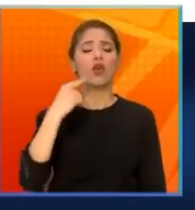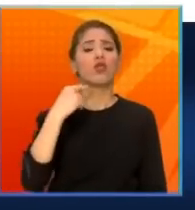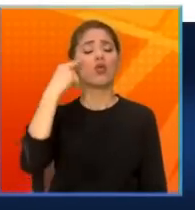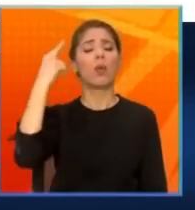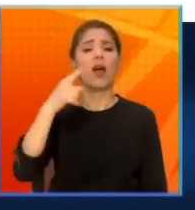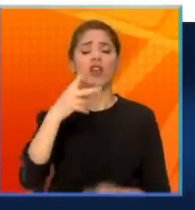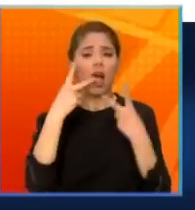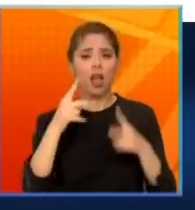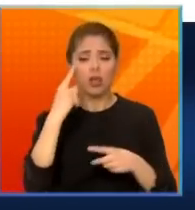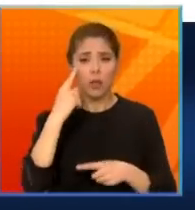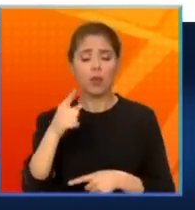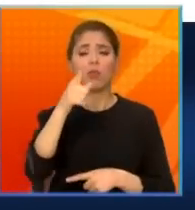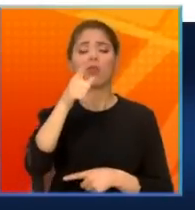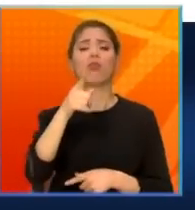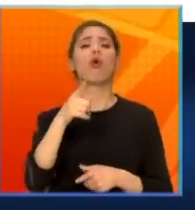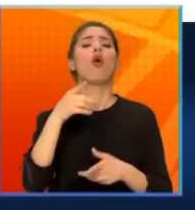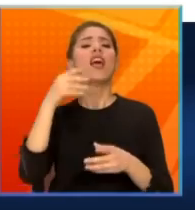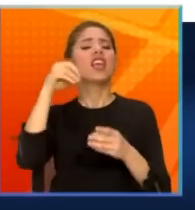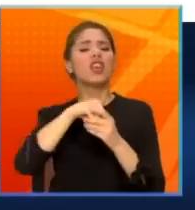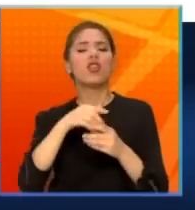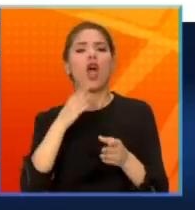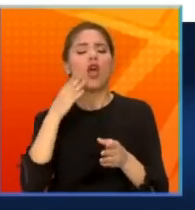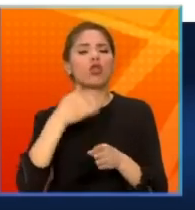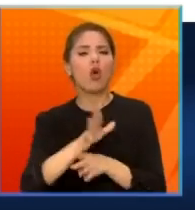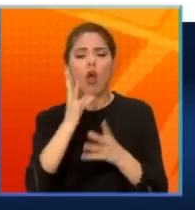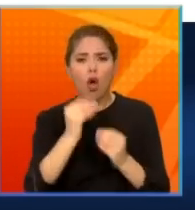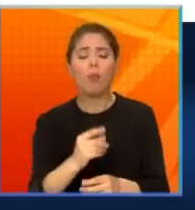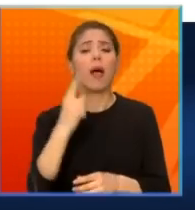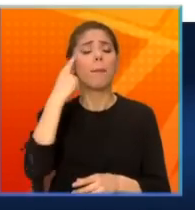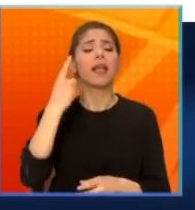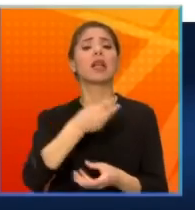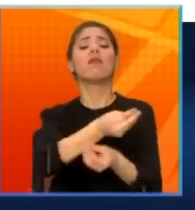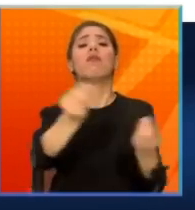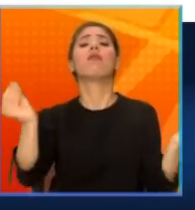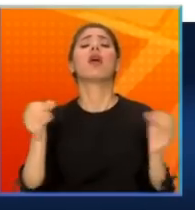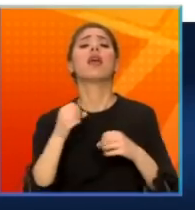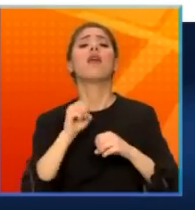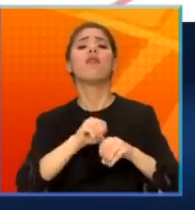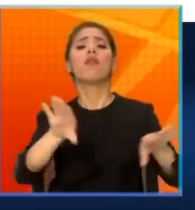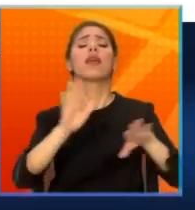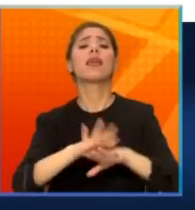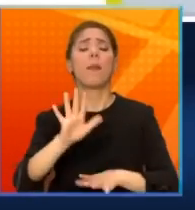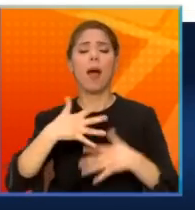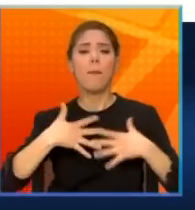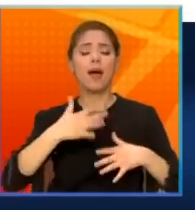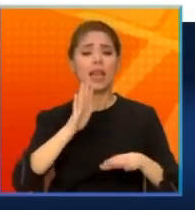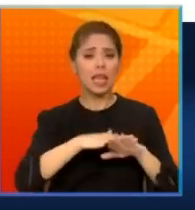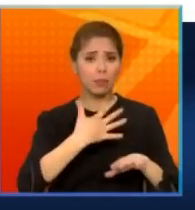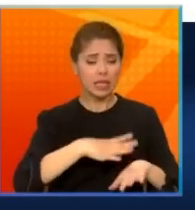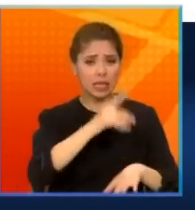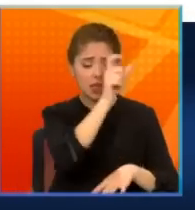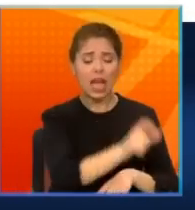Cumhurbaşkanlığı açıklamasında kaynağı doğrulanmamış bilgiyi yaymayın uyarısı da yapıldı. Bunun panik yaratmak isteyenlerin işine